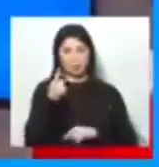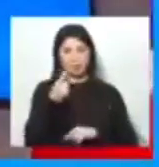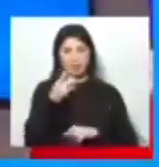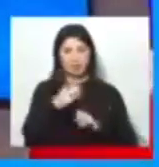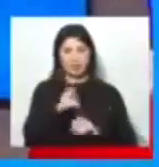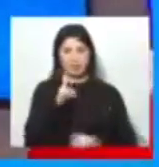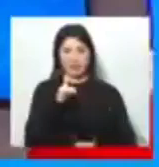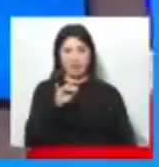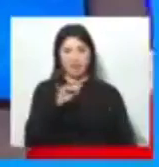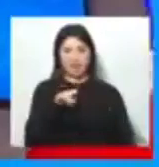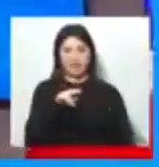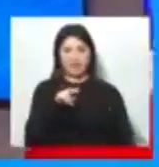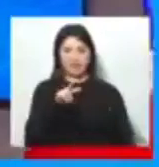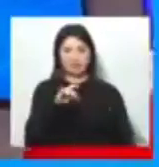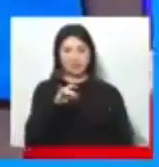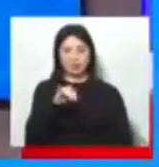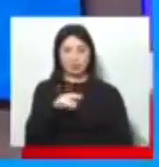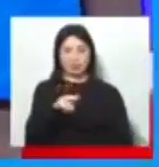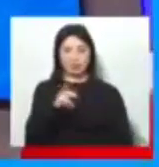დასახელდა კადმიუმი,